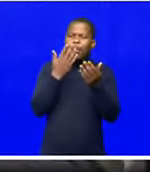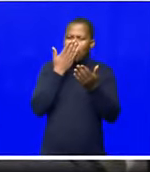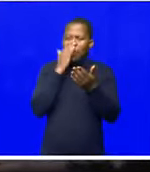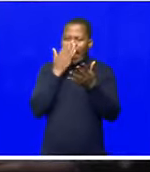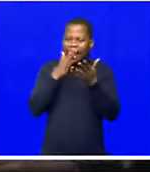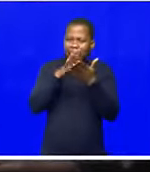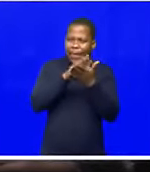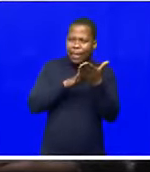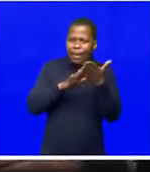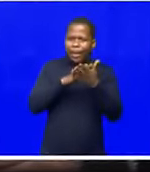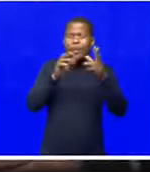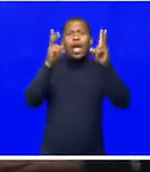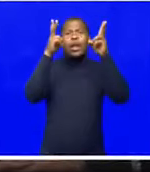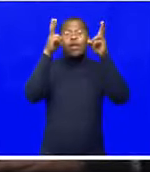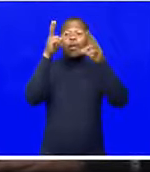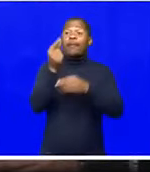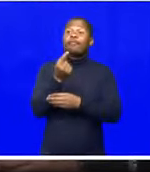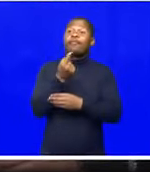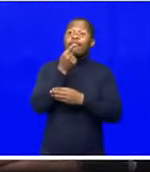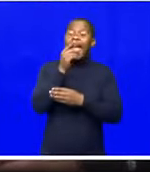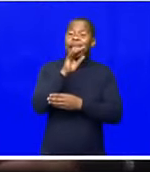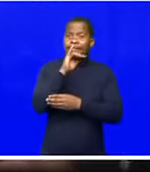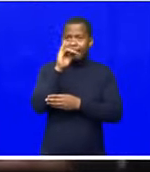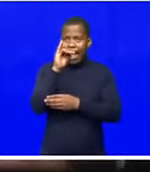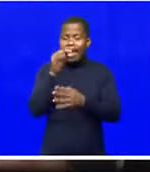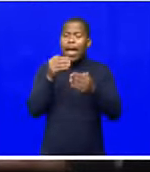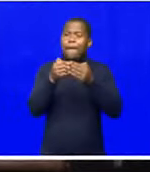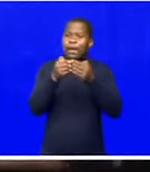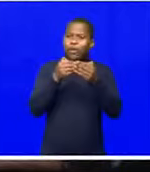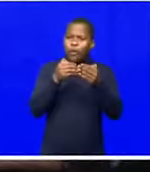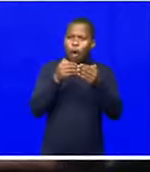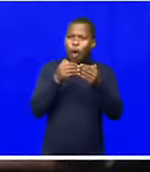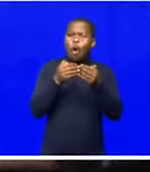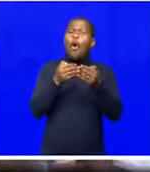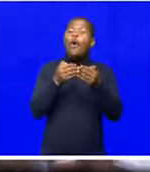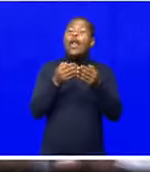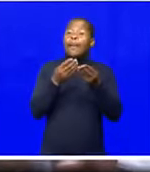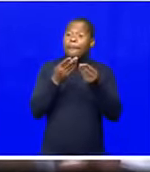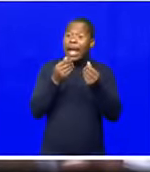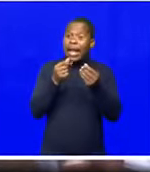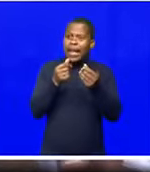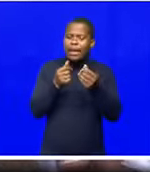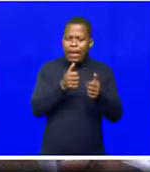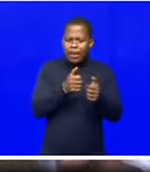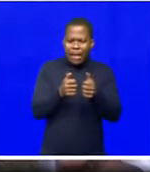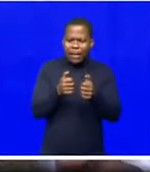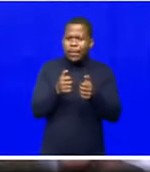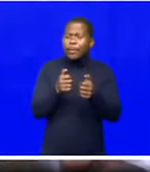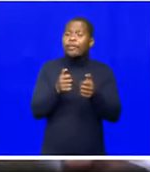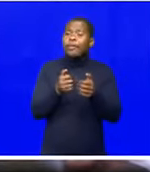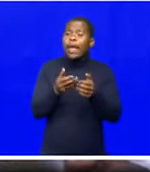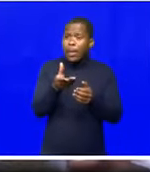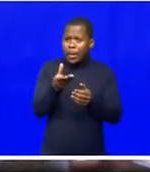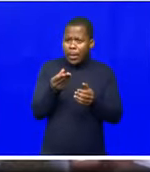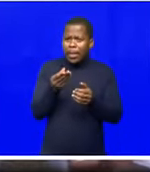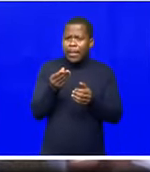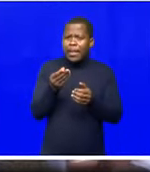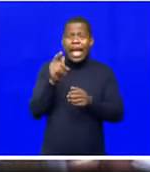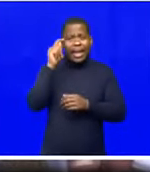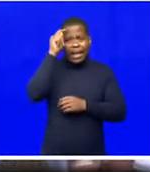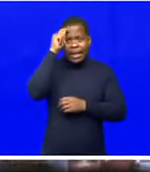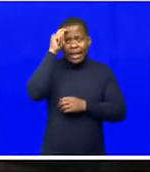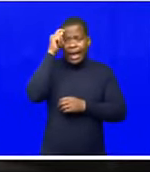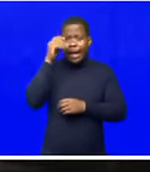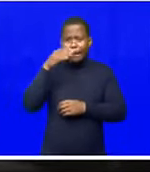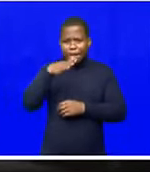ngephansi kwesicubulo lesithi cabanga ungakachafadi. Think before you click. Umphathi wamaphoyisa William Thithibala Dlamini